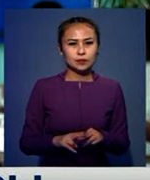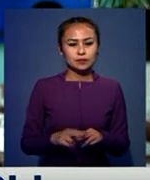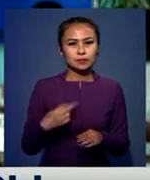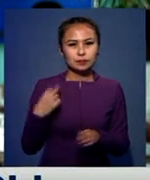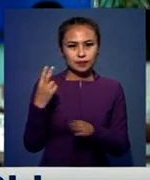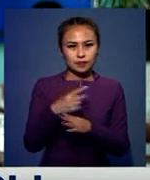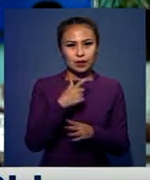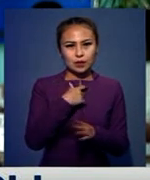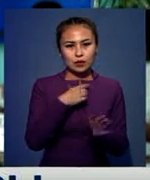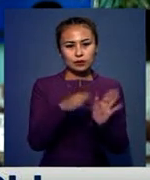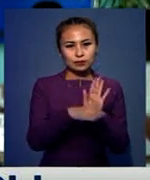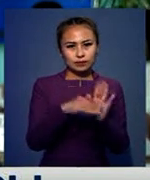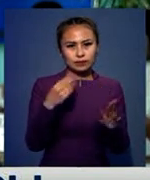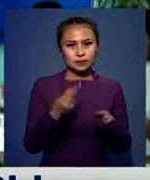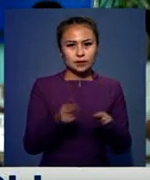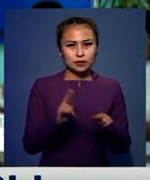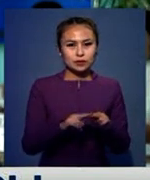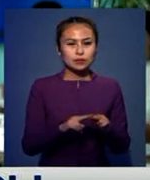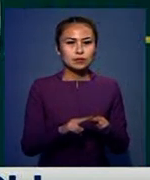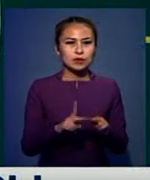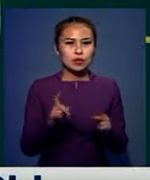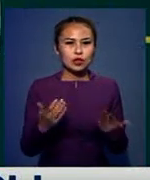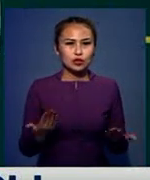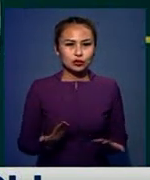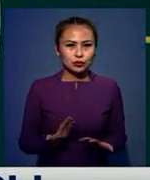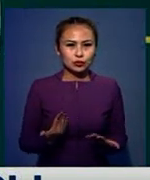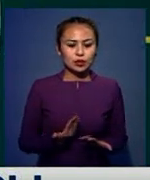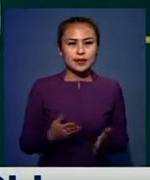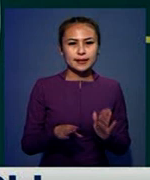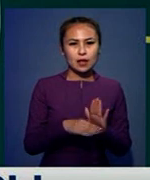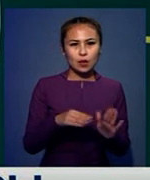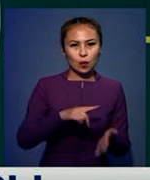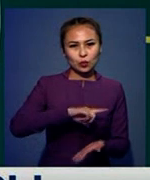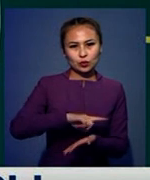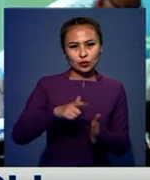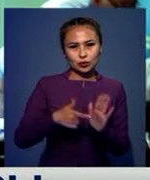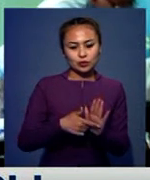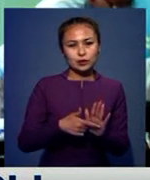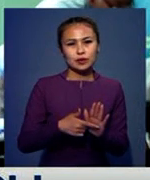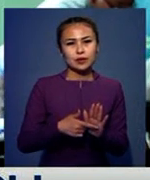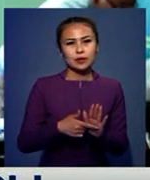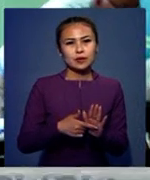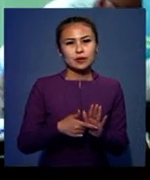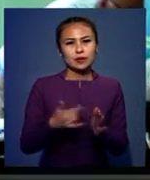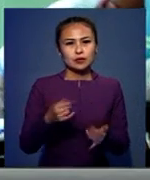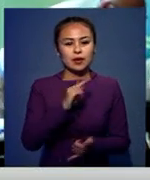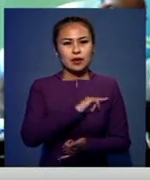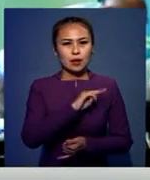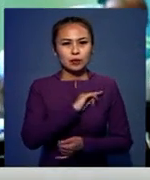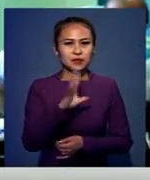келгесін, өз дауысымды берейін деп келдім елдің тағдыры үшін. Сайлау учаскелеріне инвалидтаксилар қазір бүгін жұмыс істеп